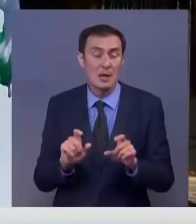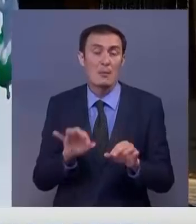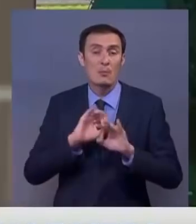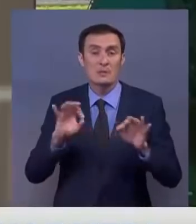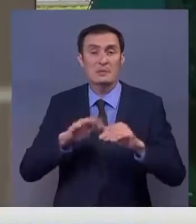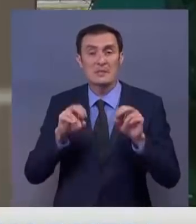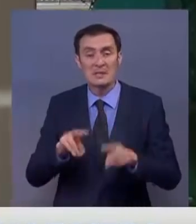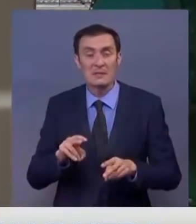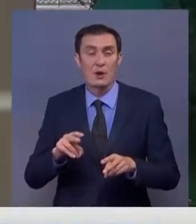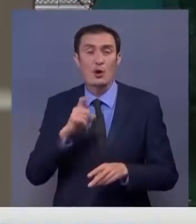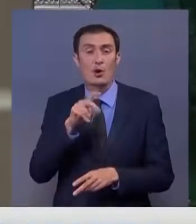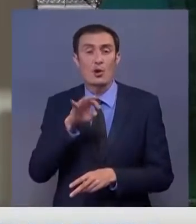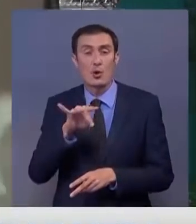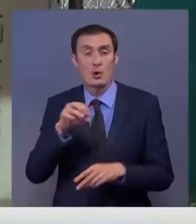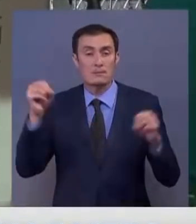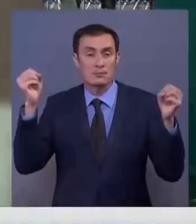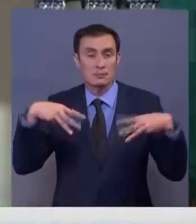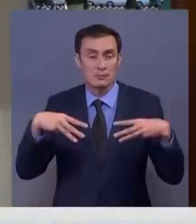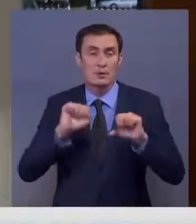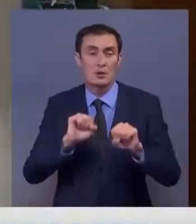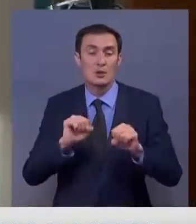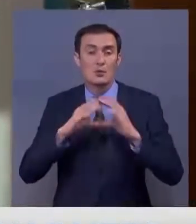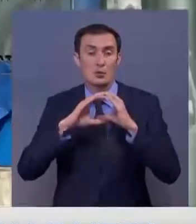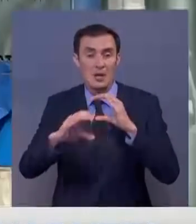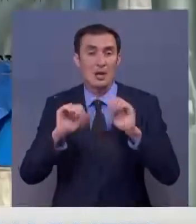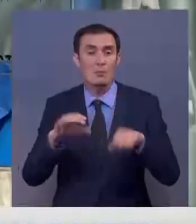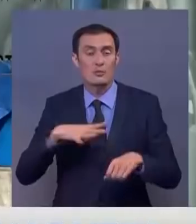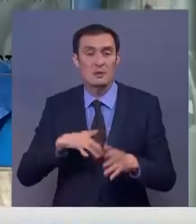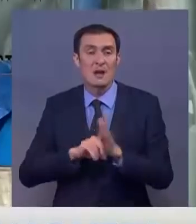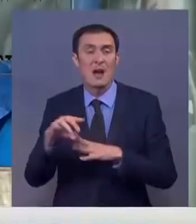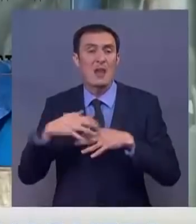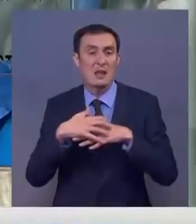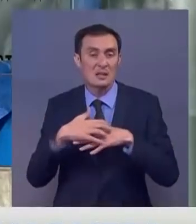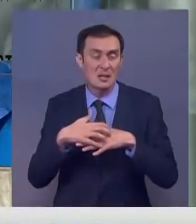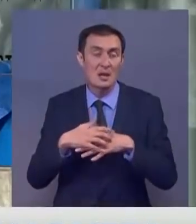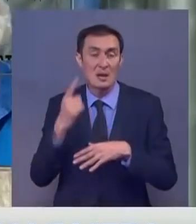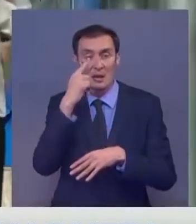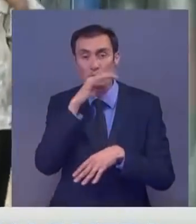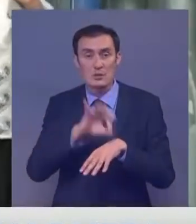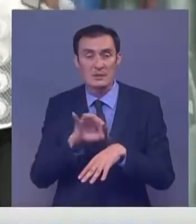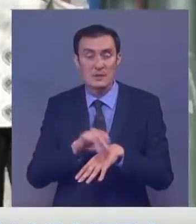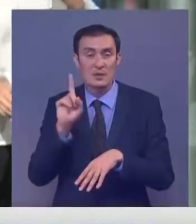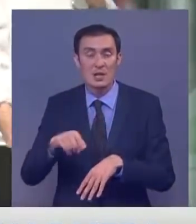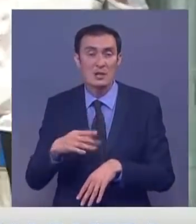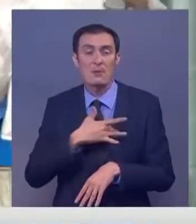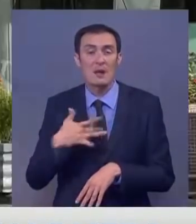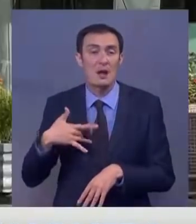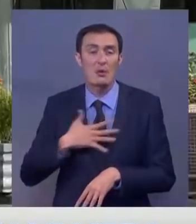словам специалистов, растворы хлора, используемые в дезинфекционных туннелях, могут вызвать аллергию, конъюнктивит и даже бронхиальную